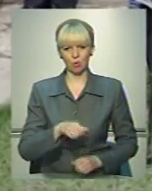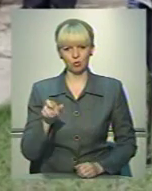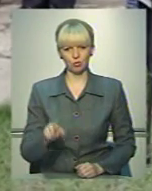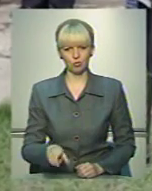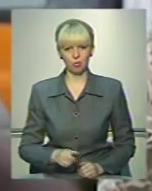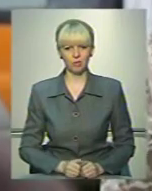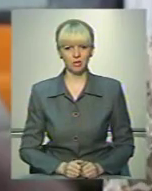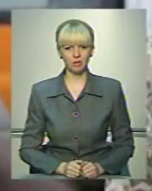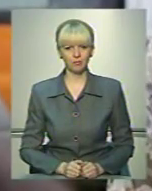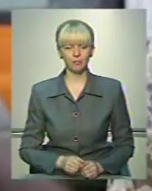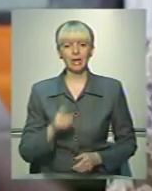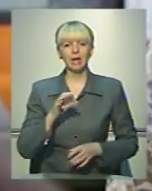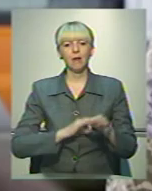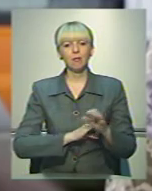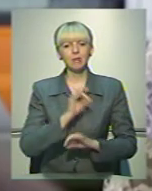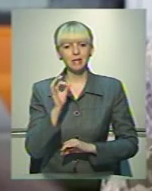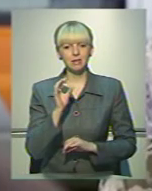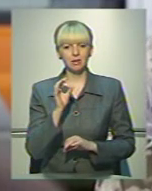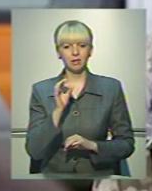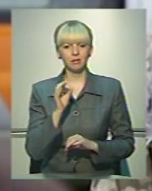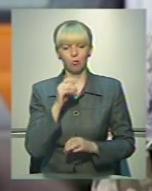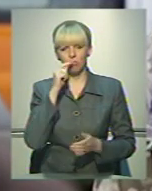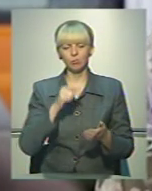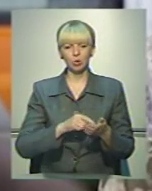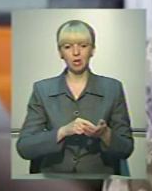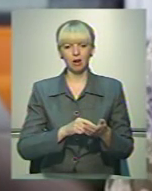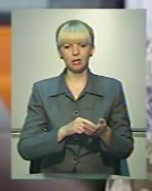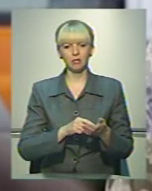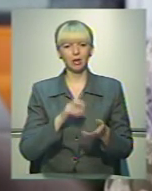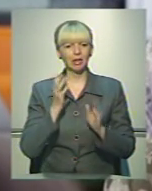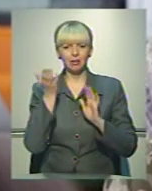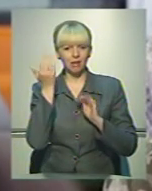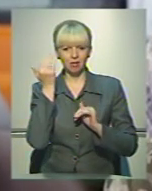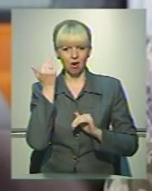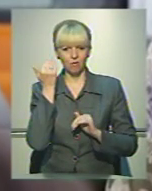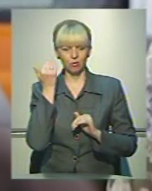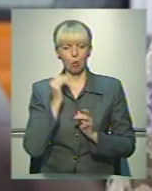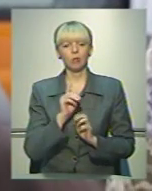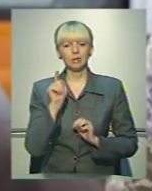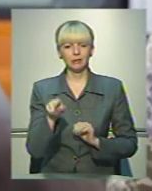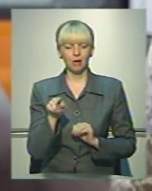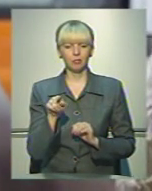військовослужбовця. На схід потрапив недавно, там